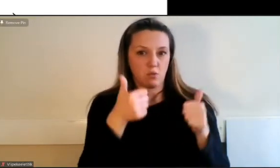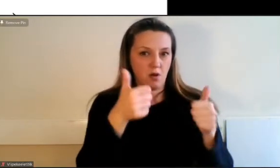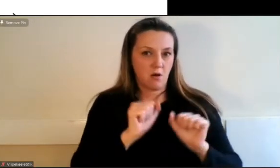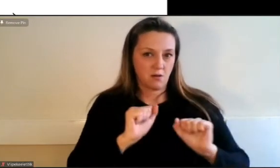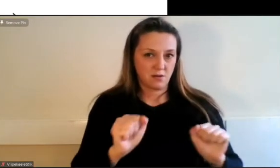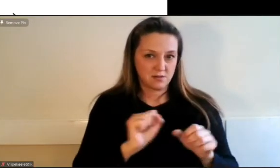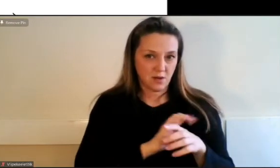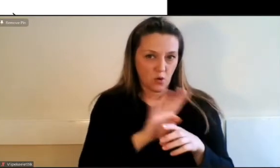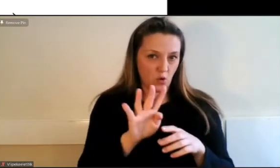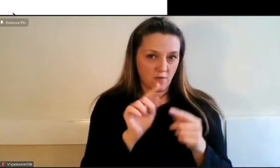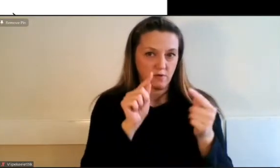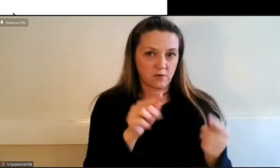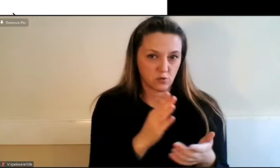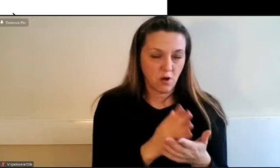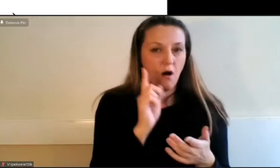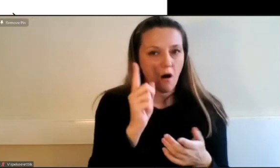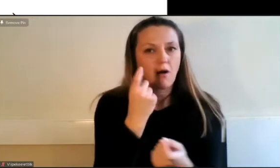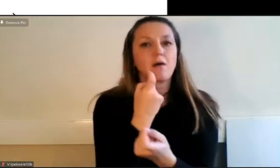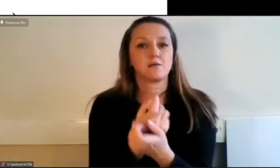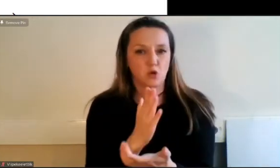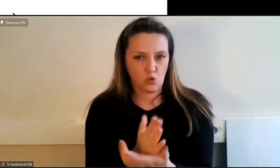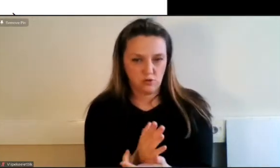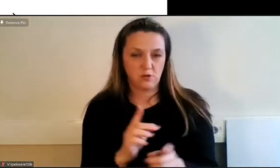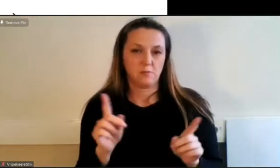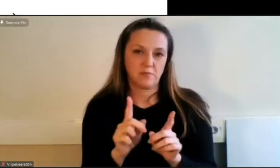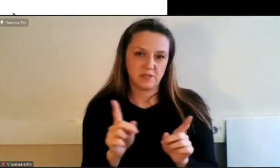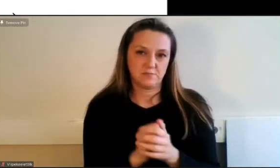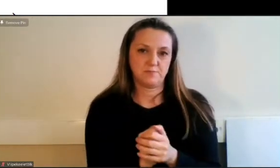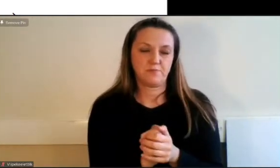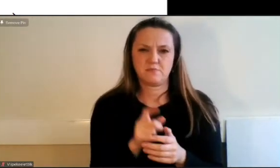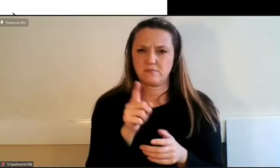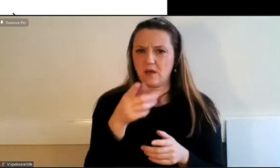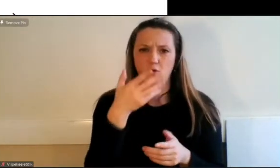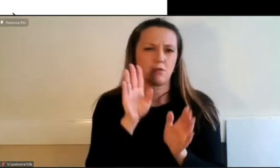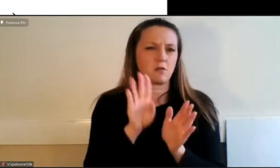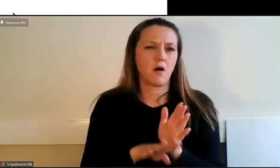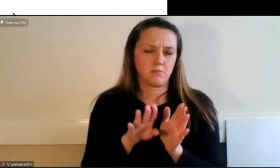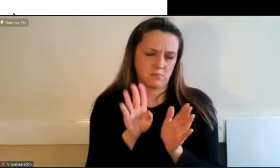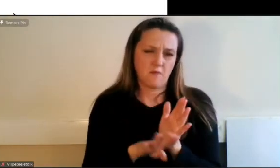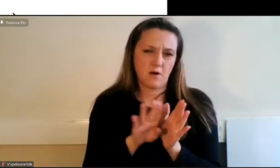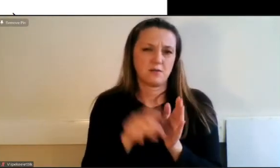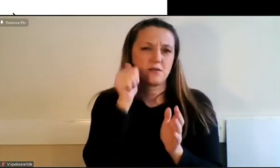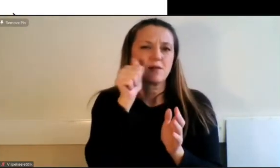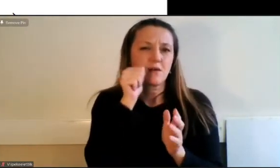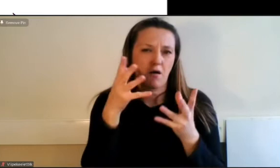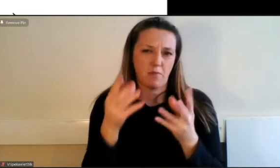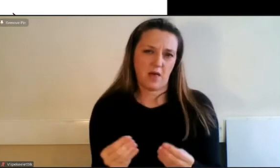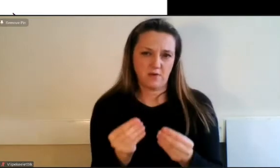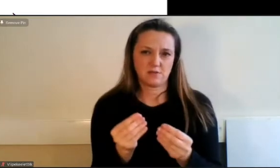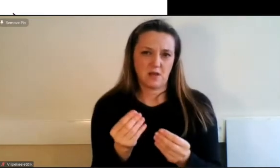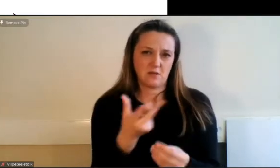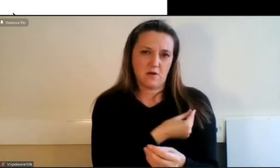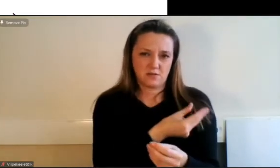Ja meil on praegu Eestis kasutusel 3 vaktsiini. Nendest 2, Pfizer ja Moderna vaktsiinid on